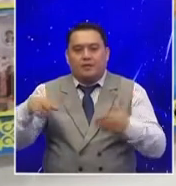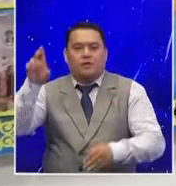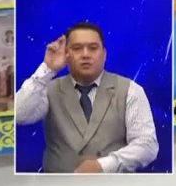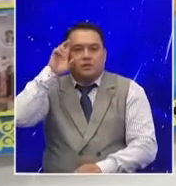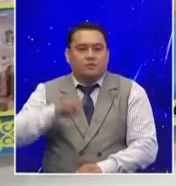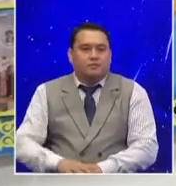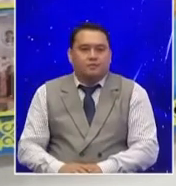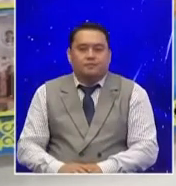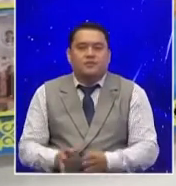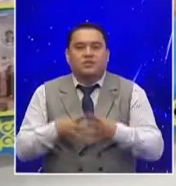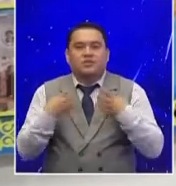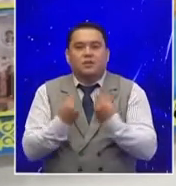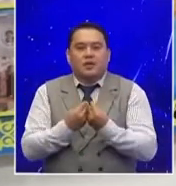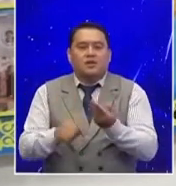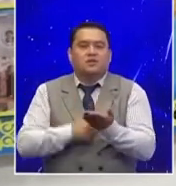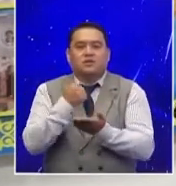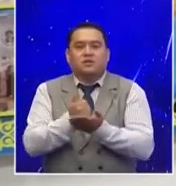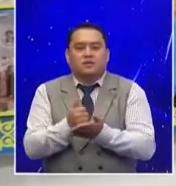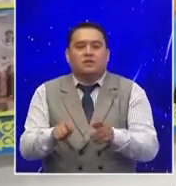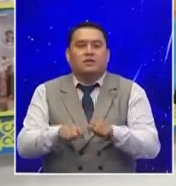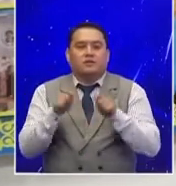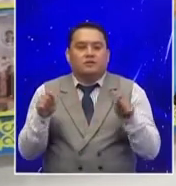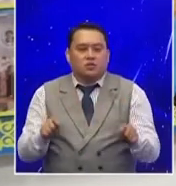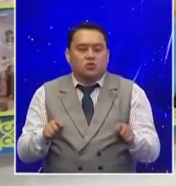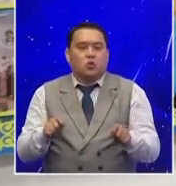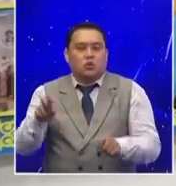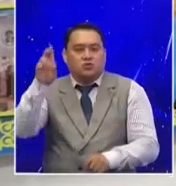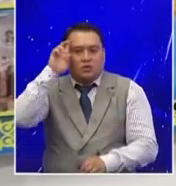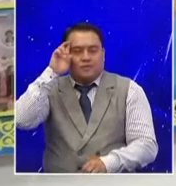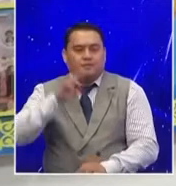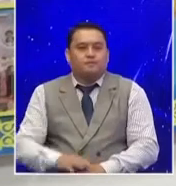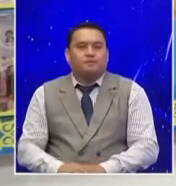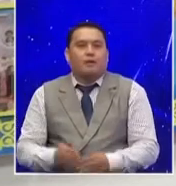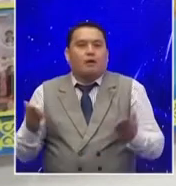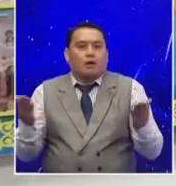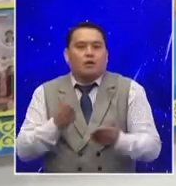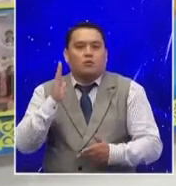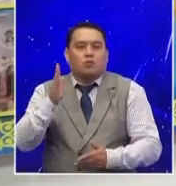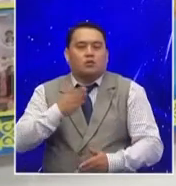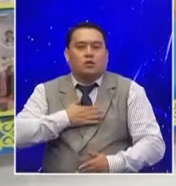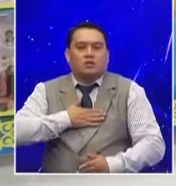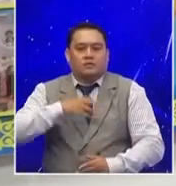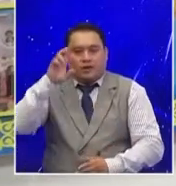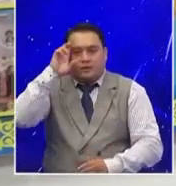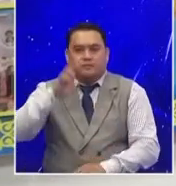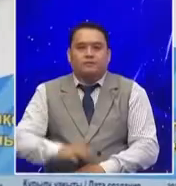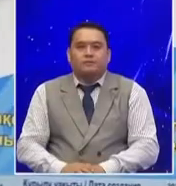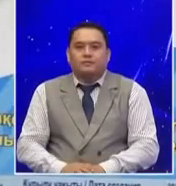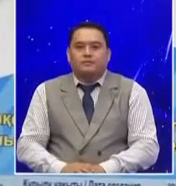государство». Семья – это же основа государства. Какими будут наши семьи, такими будут наши